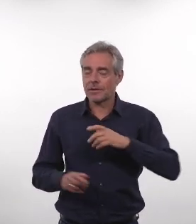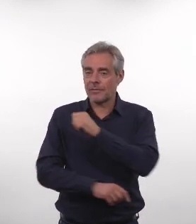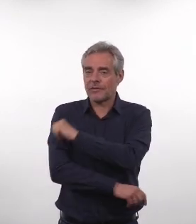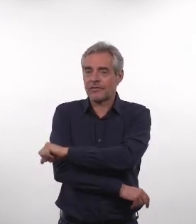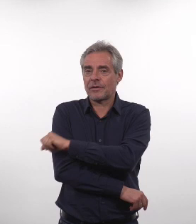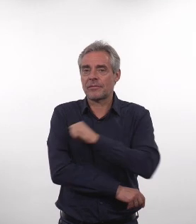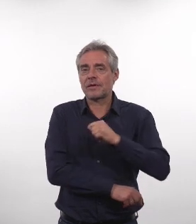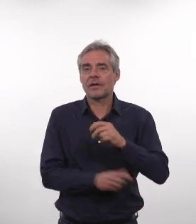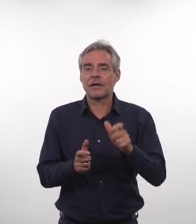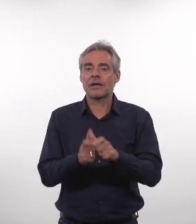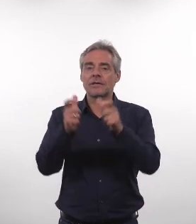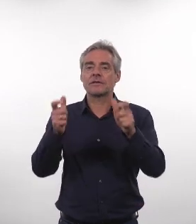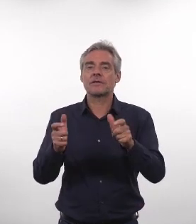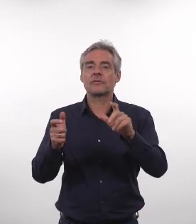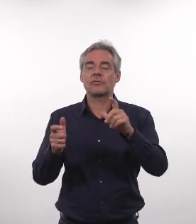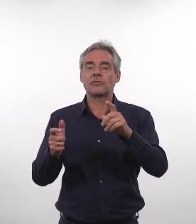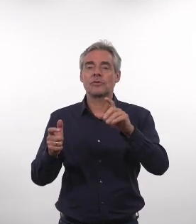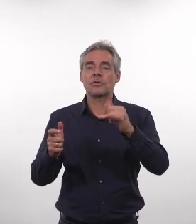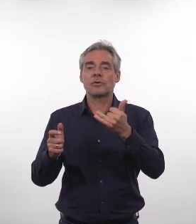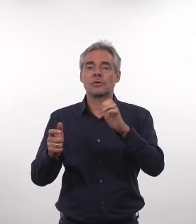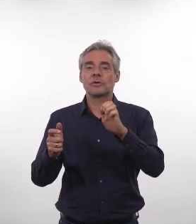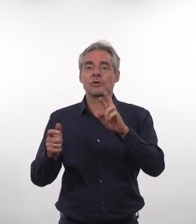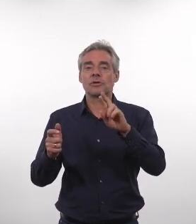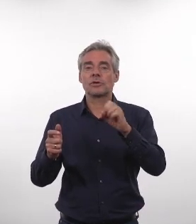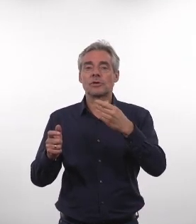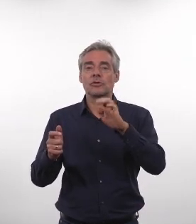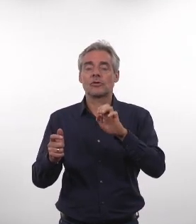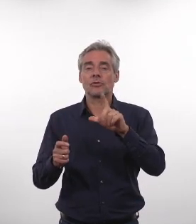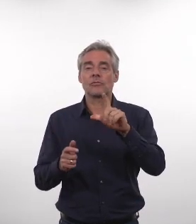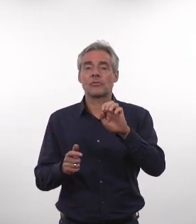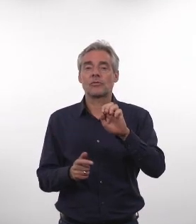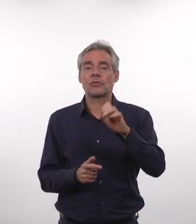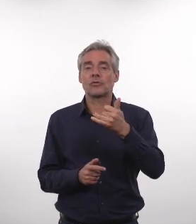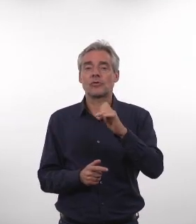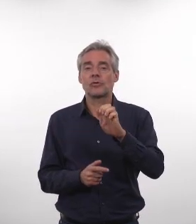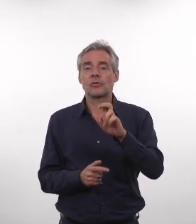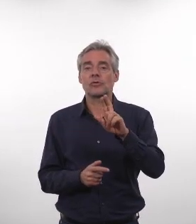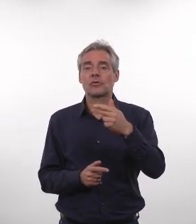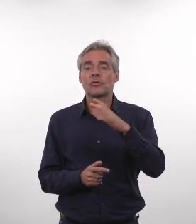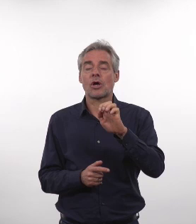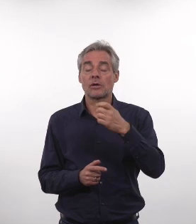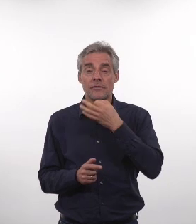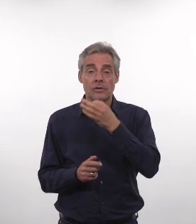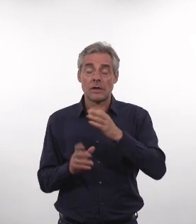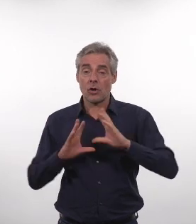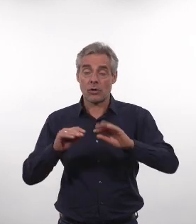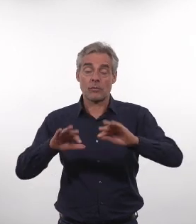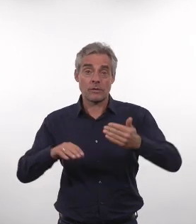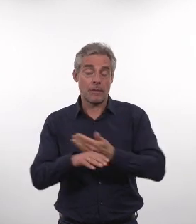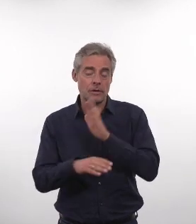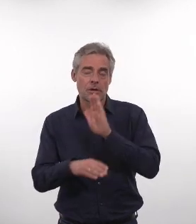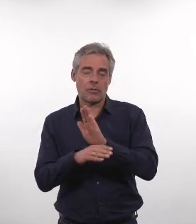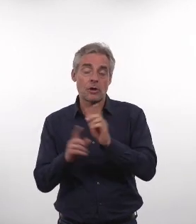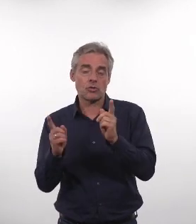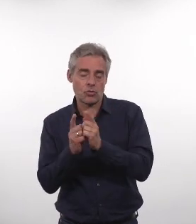à l'Institut Jérôme Lejeune. Elle va nous faire un court témoignage pour nous dire concrètement comment ça se passe de